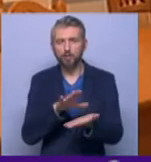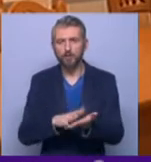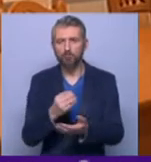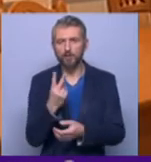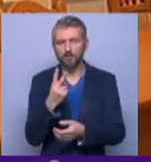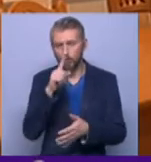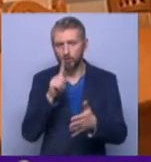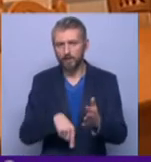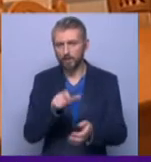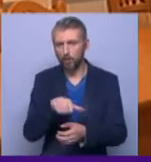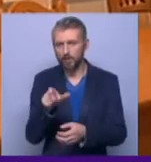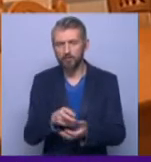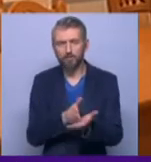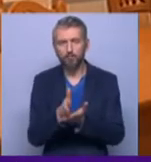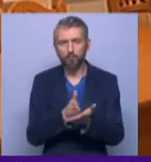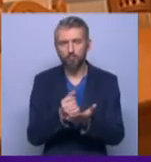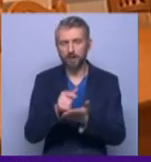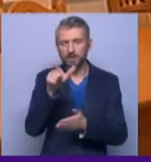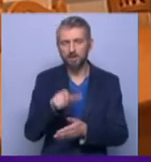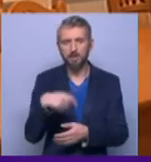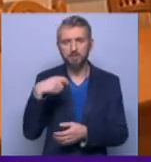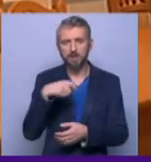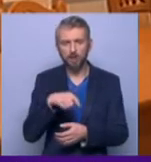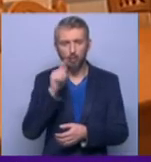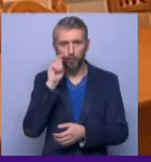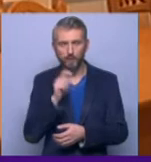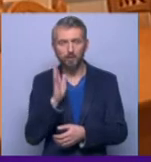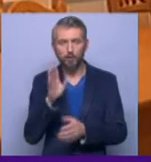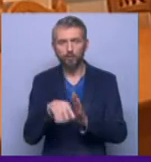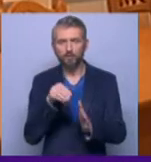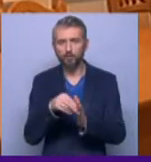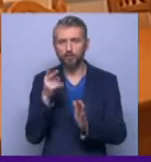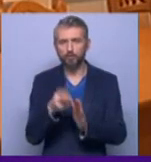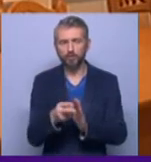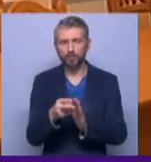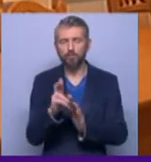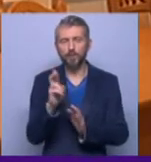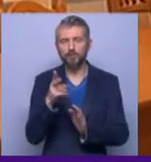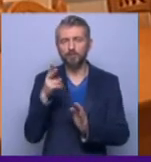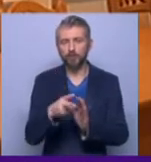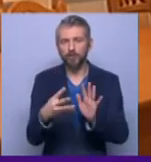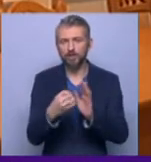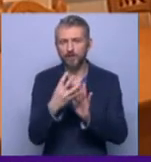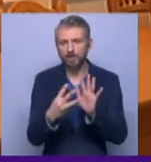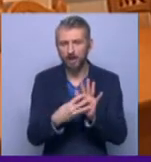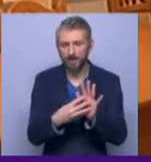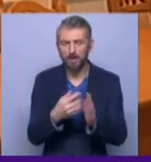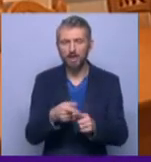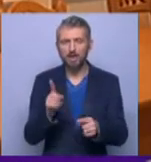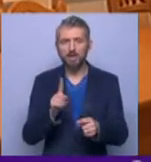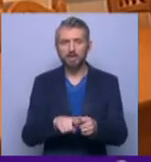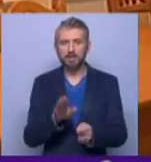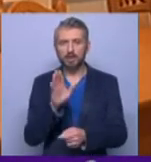двох довірених осіб на пост кандидата у президенти України на майбутніх виборах у березні 2019. Це